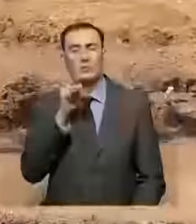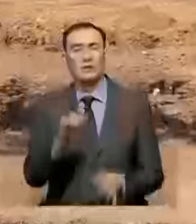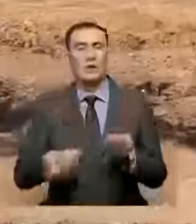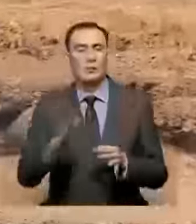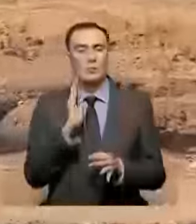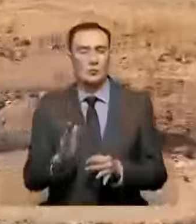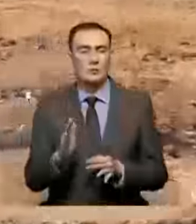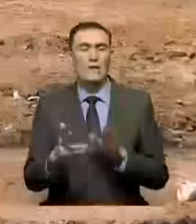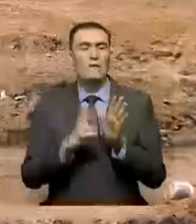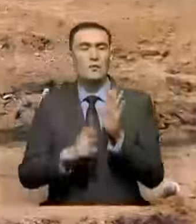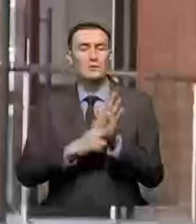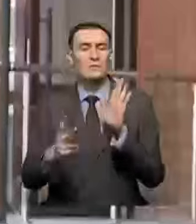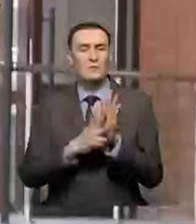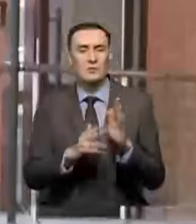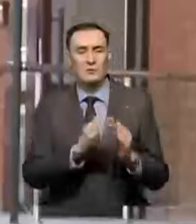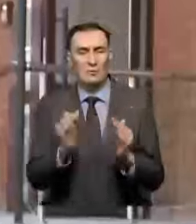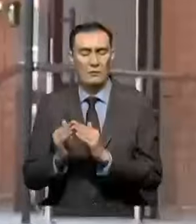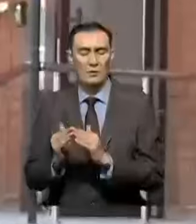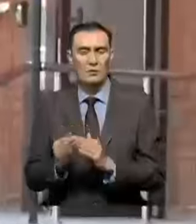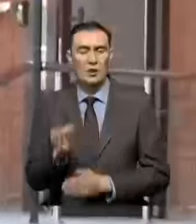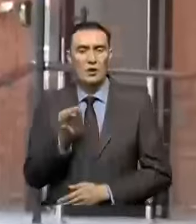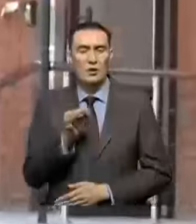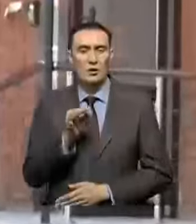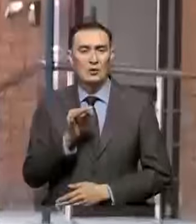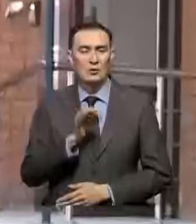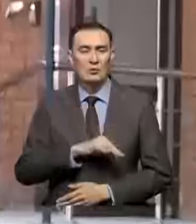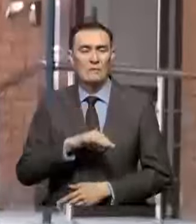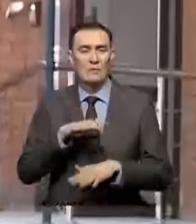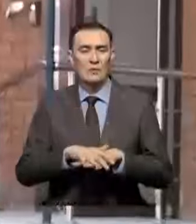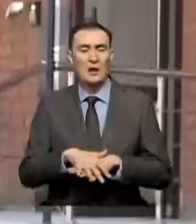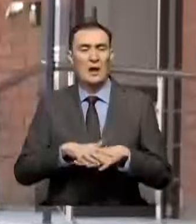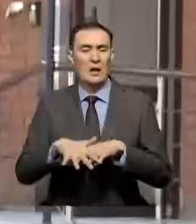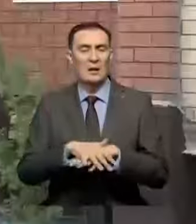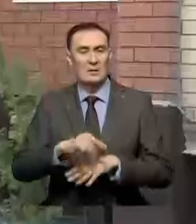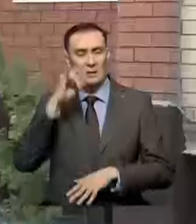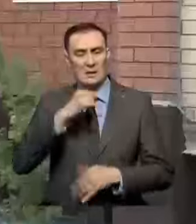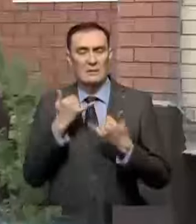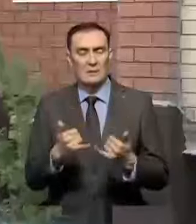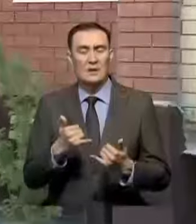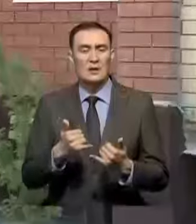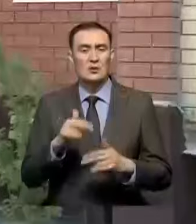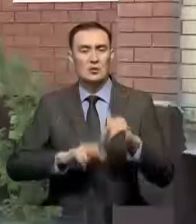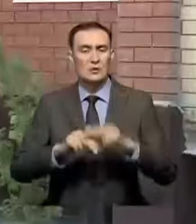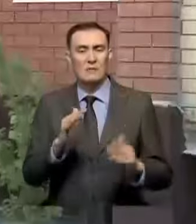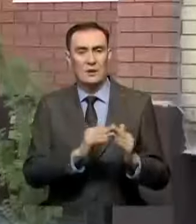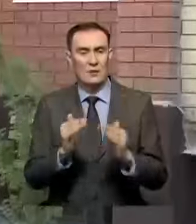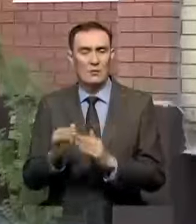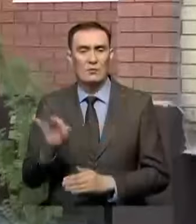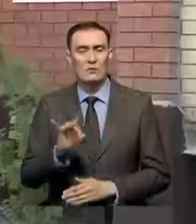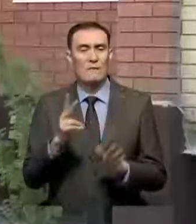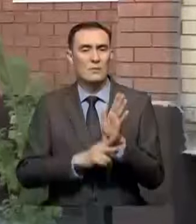районах их будет 88. За счет общественного фонда «Казахстан Халхана» ведется строительство типовых жилых домов